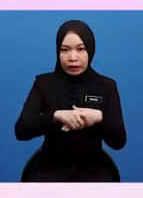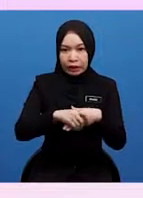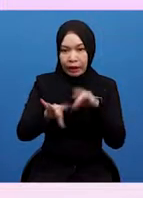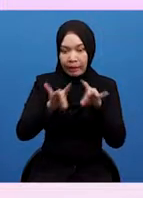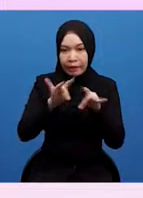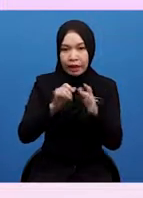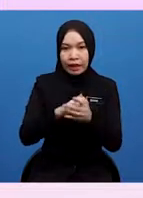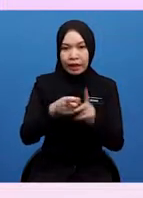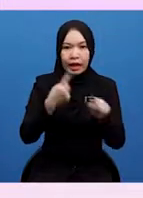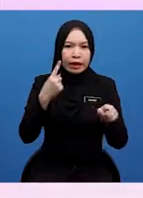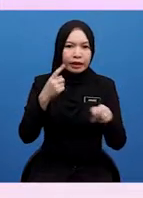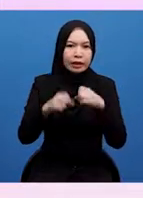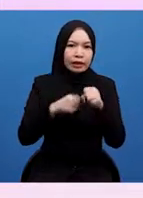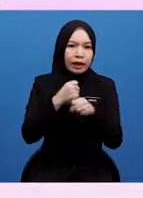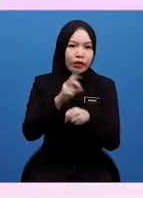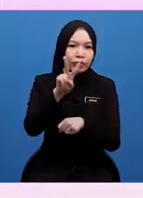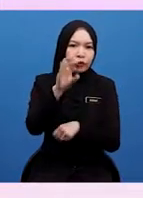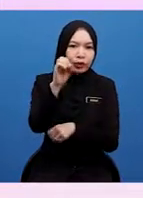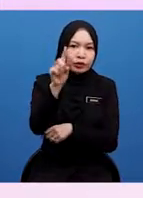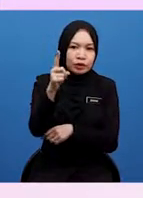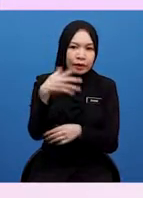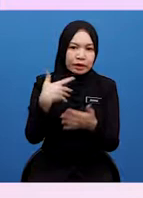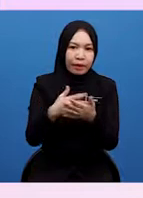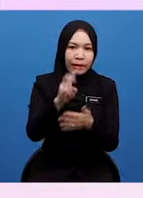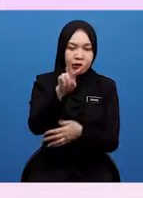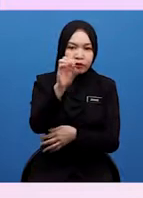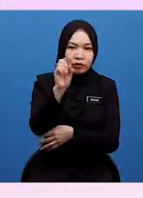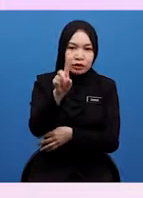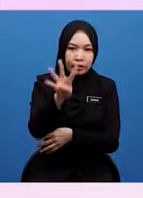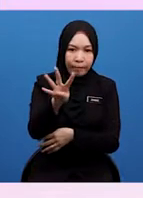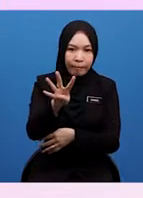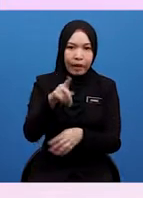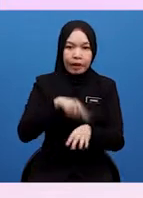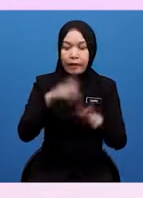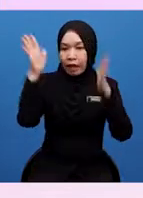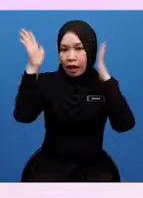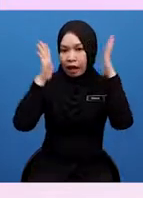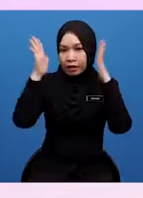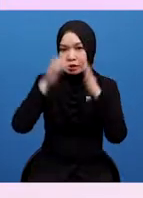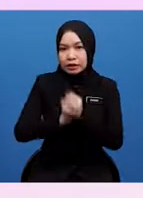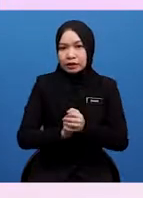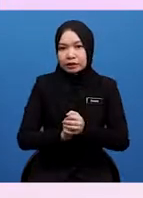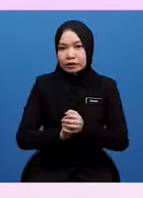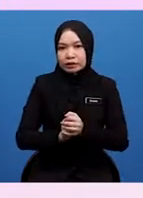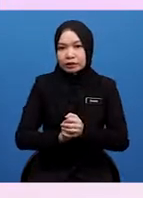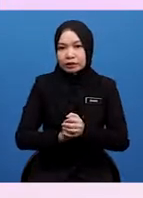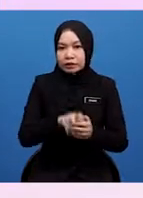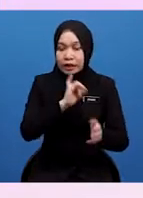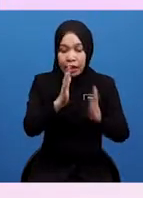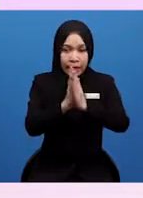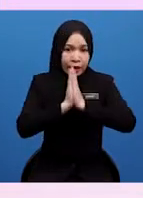Malaysia. Untuk graf garis, cikgu minta pelajar-pelajar supaya lebih